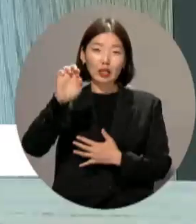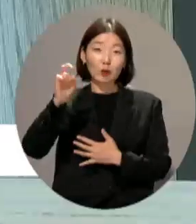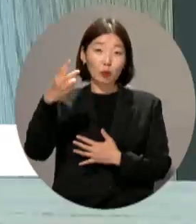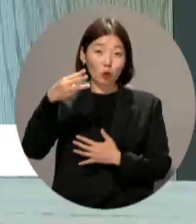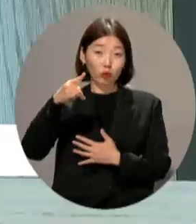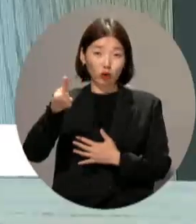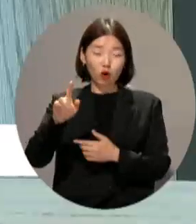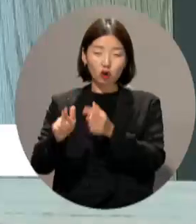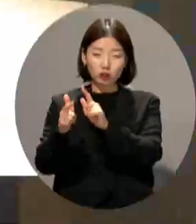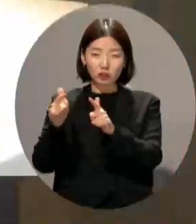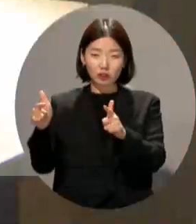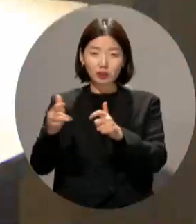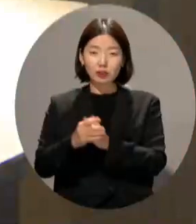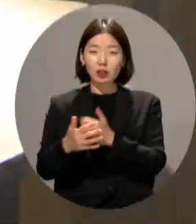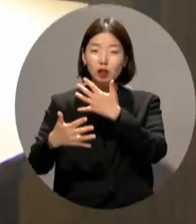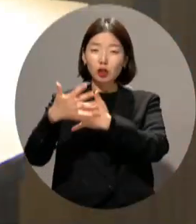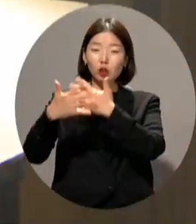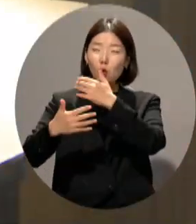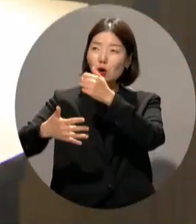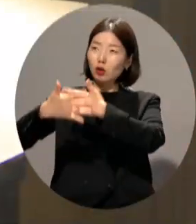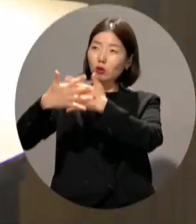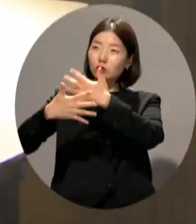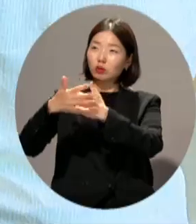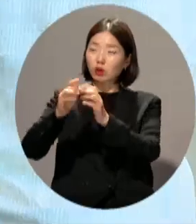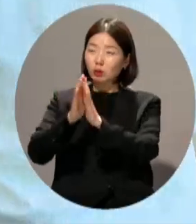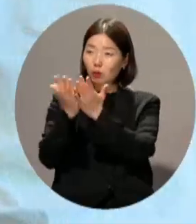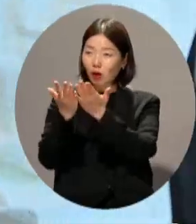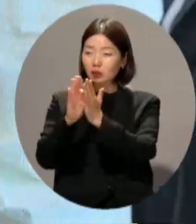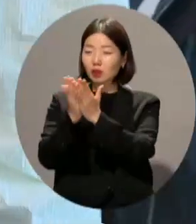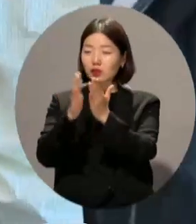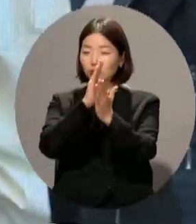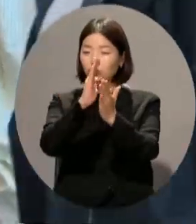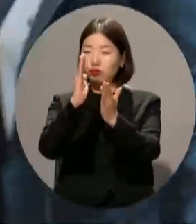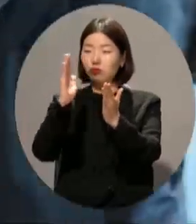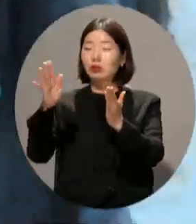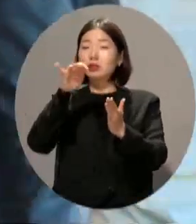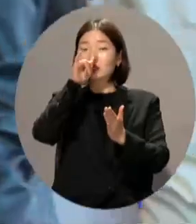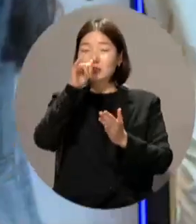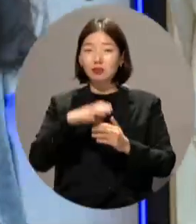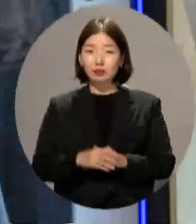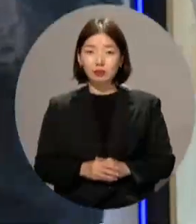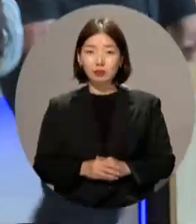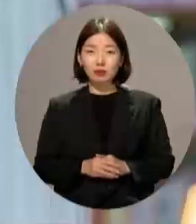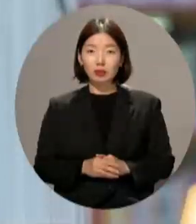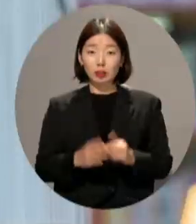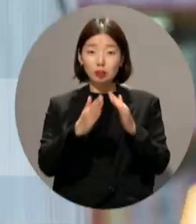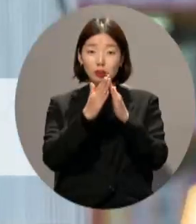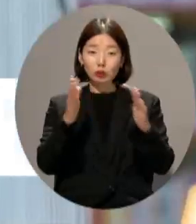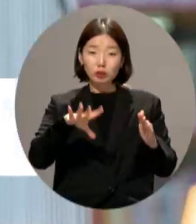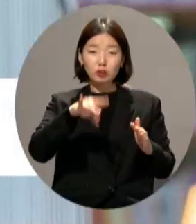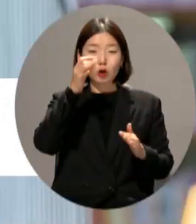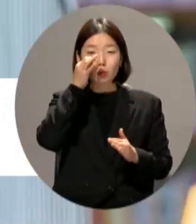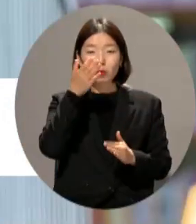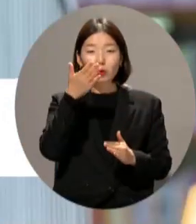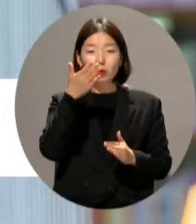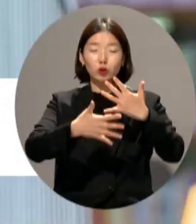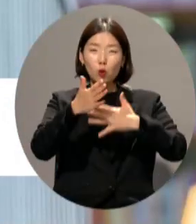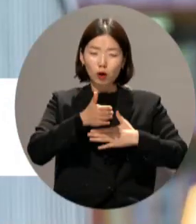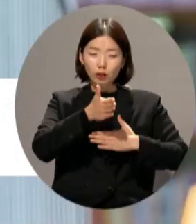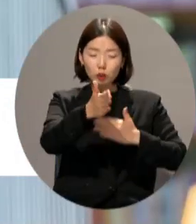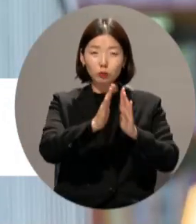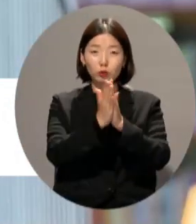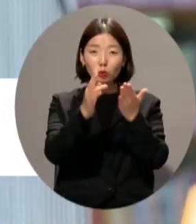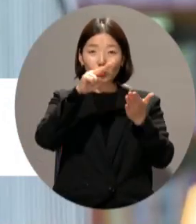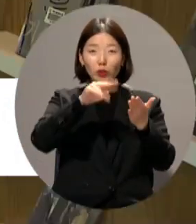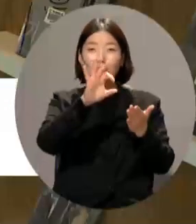스타워즈, 기생충 등 영화 영상과 관련한 도서가 서가를 가득 채웠습니다. 전주의 첫 선을 보인 영화 전문